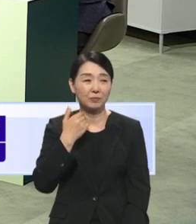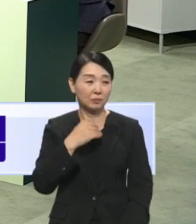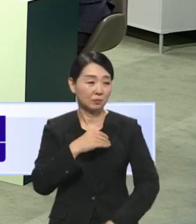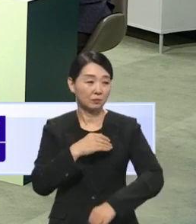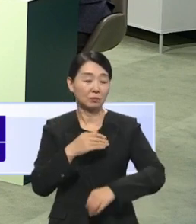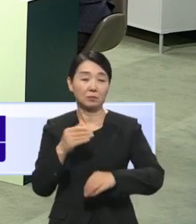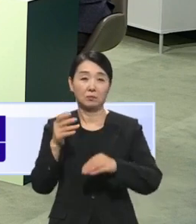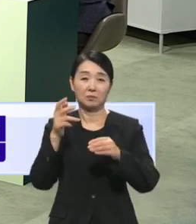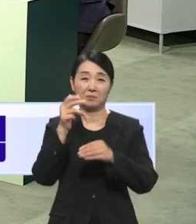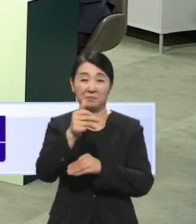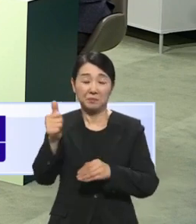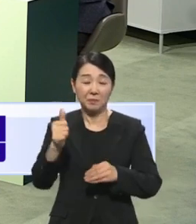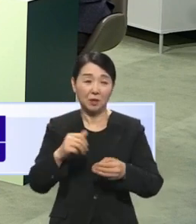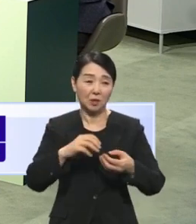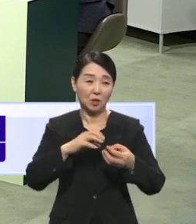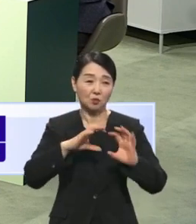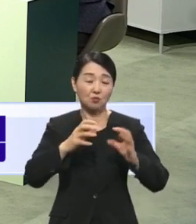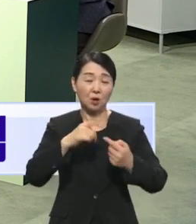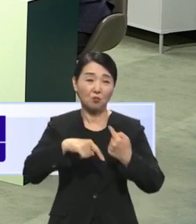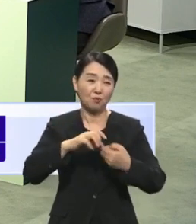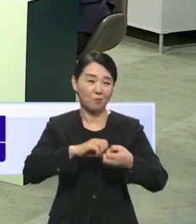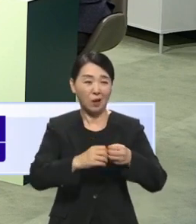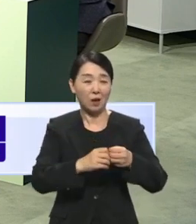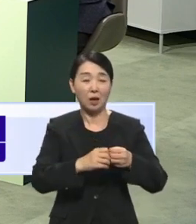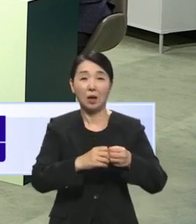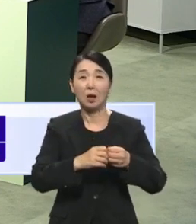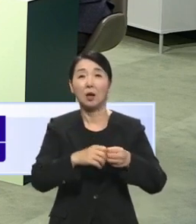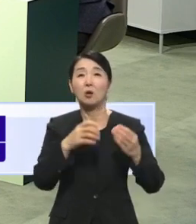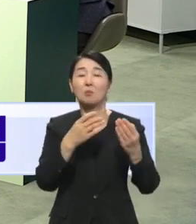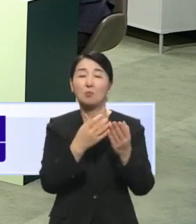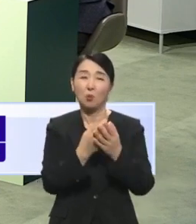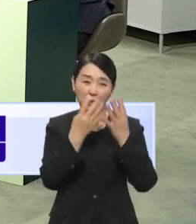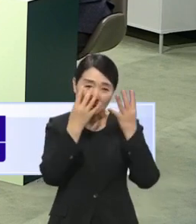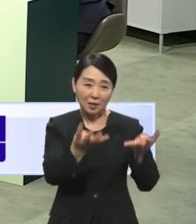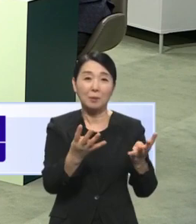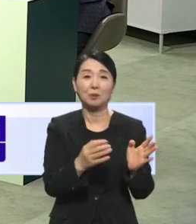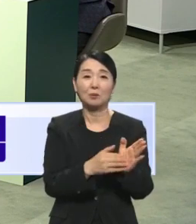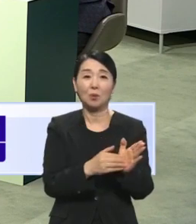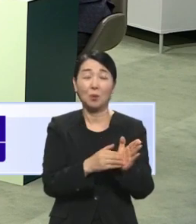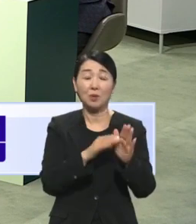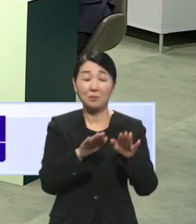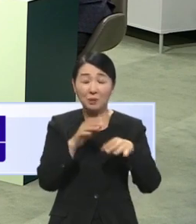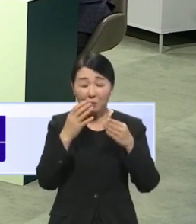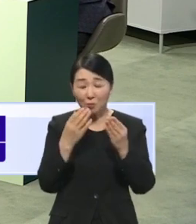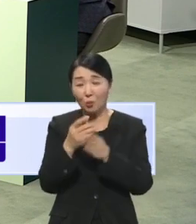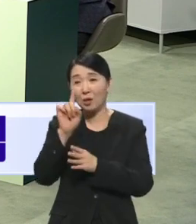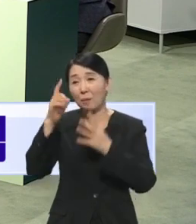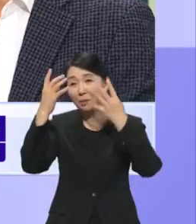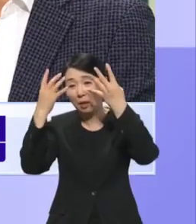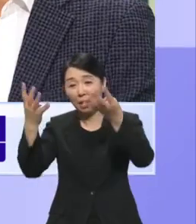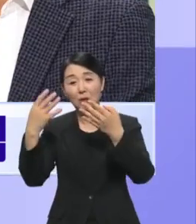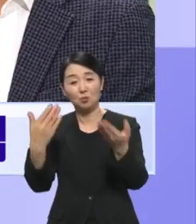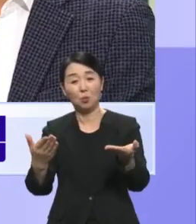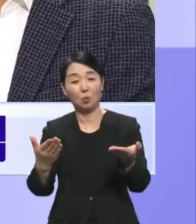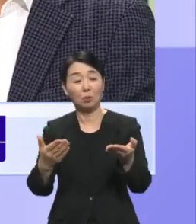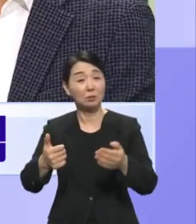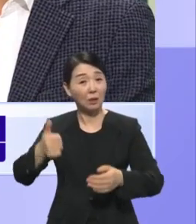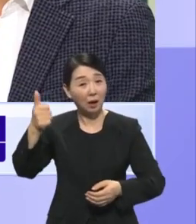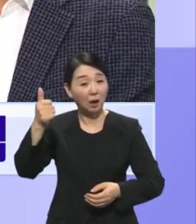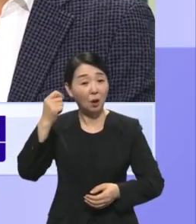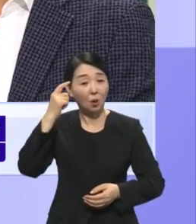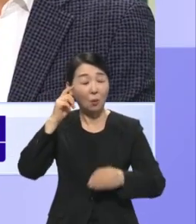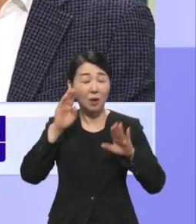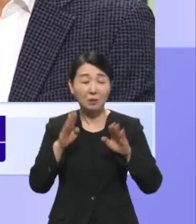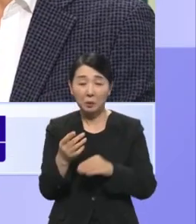국정농단의 주범들은 지난번에 다 해줬거든요 이번에는 오히려 한꺼번에 세일하듯이 그냥 싹 해줘도 되는데 저는 오히려 이번에는